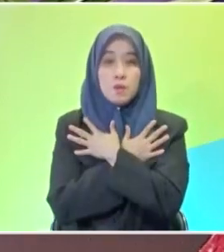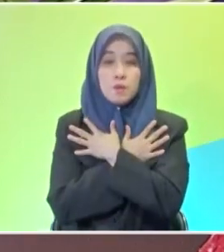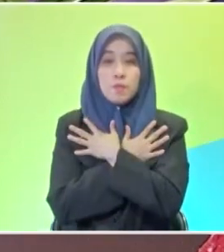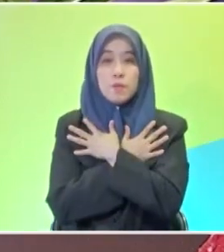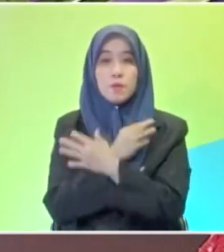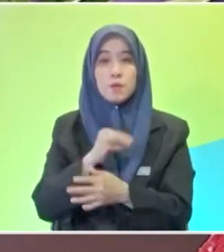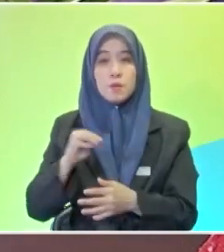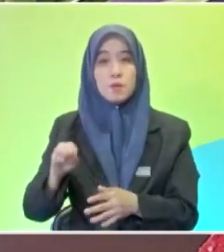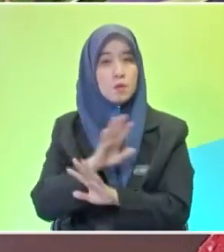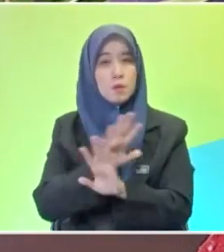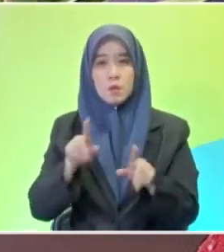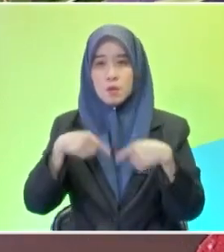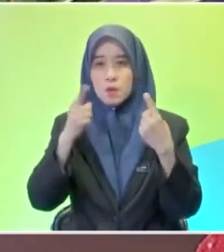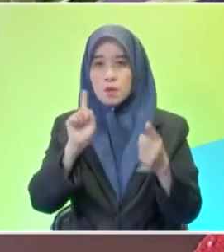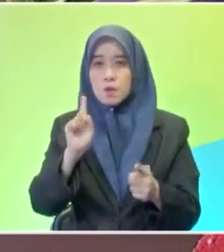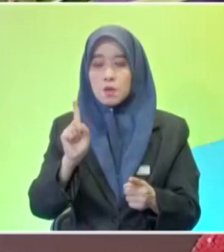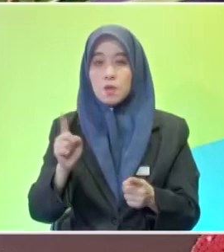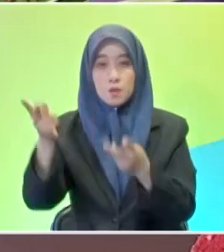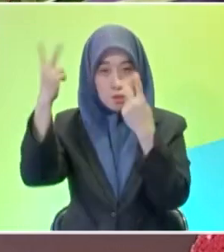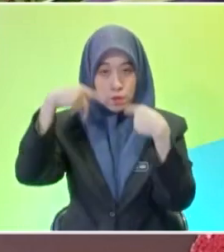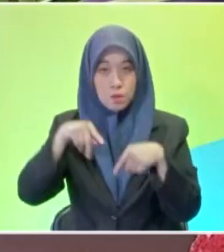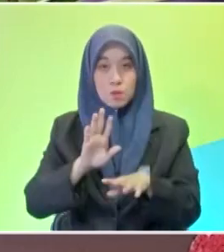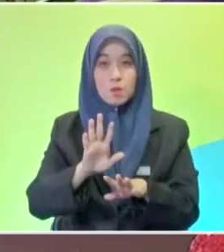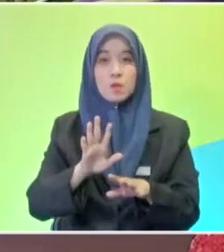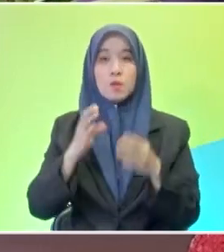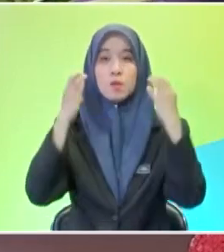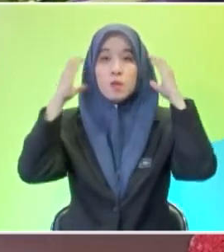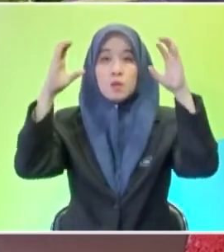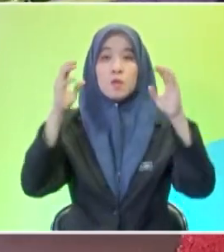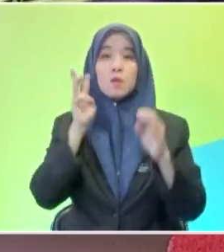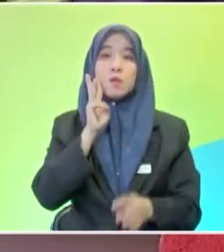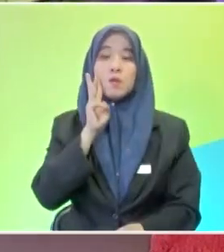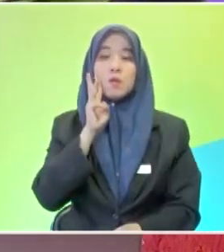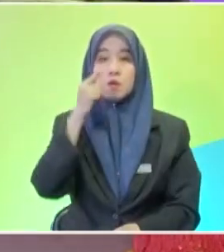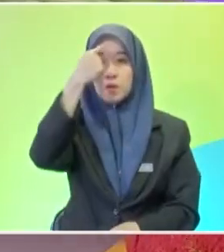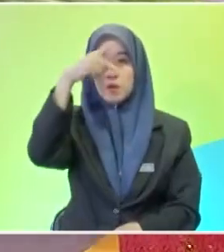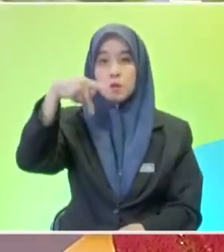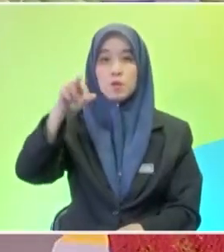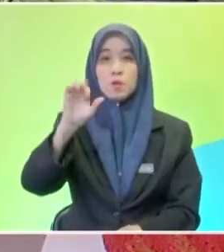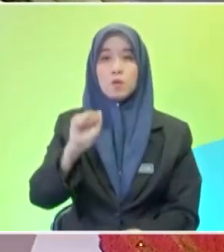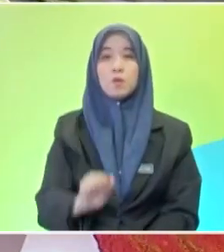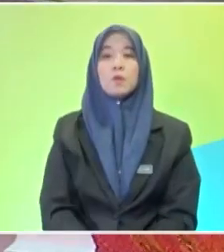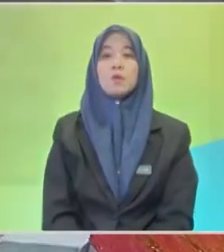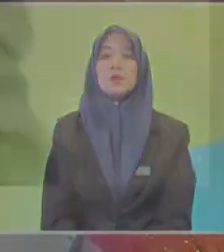rumah jangan kemana-mana tahu Kembali lagi bersama cewek gua Fanny untuk pra sekolah di TVM